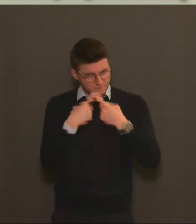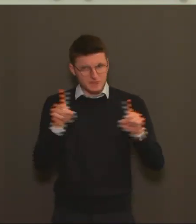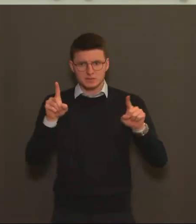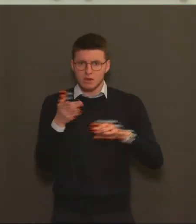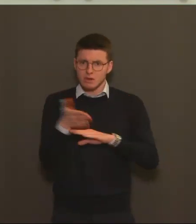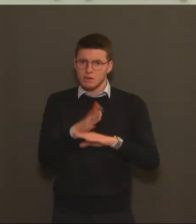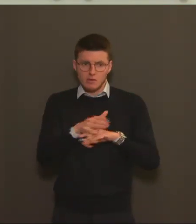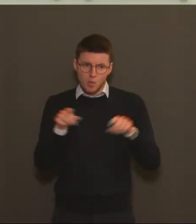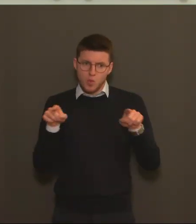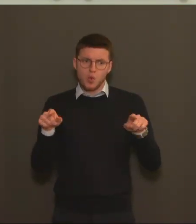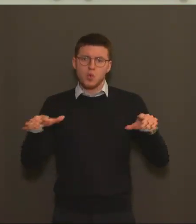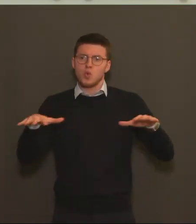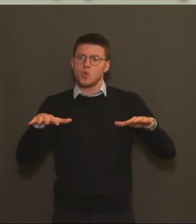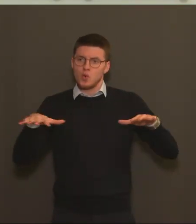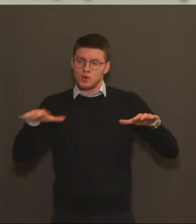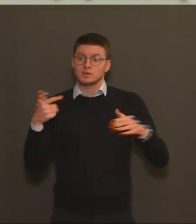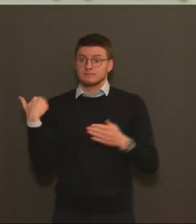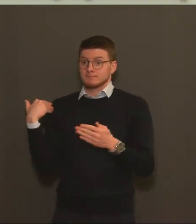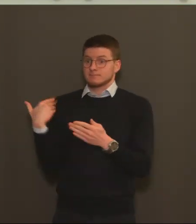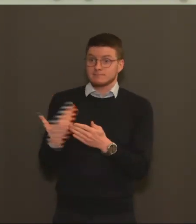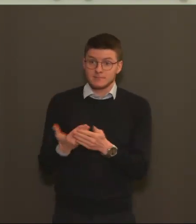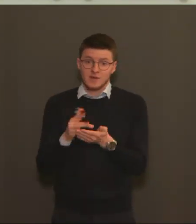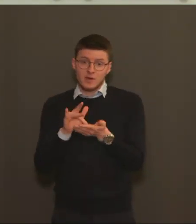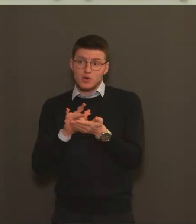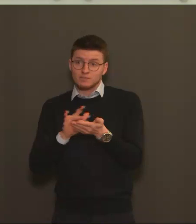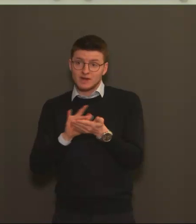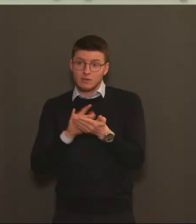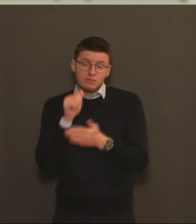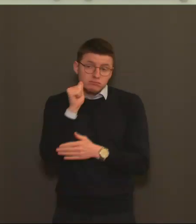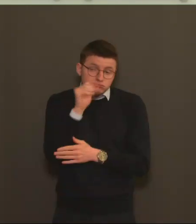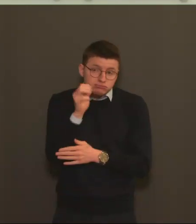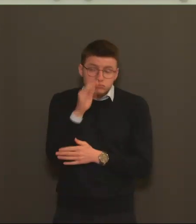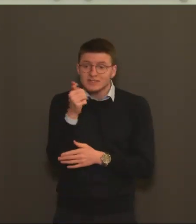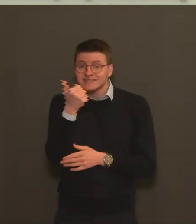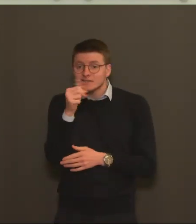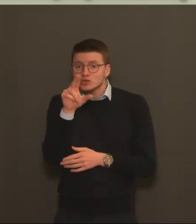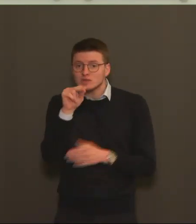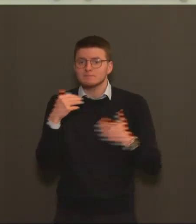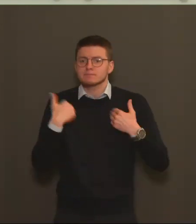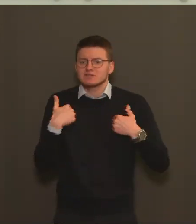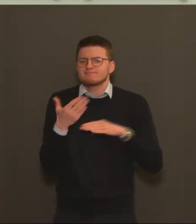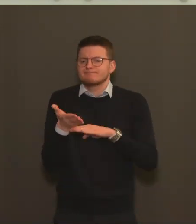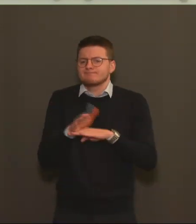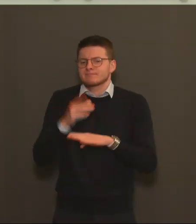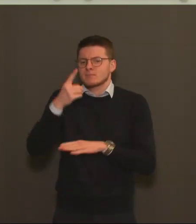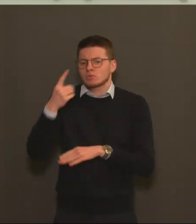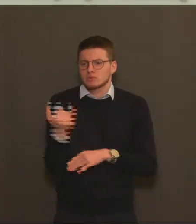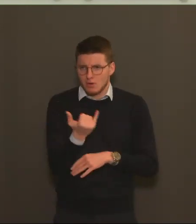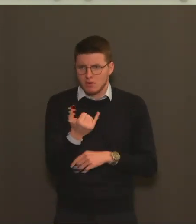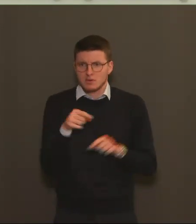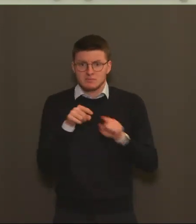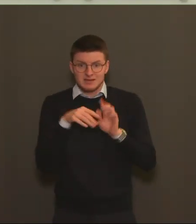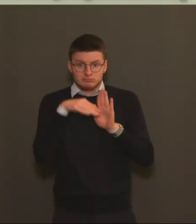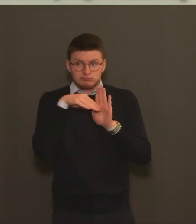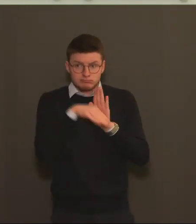Gemiddeld vielen er de afgelopen week 26 overlijdens per dag te betreuren. Dat is 7% minder dan de